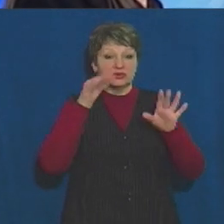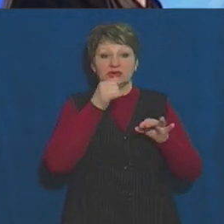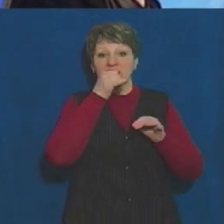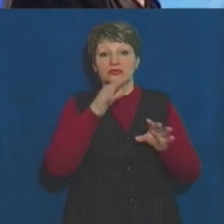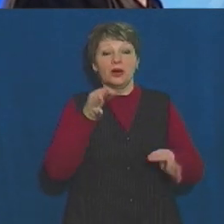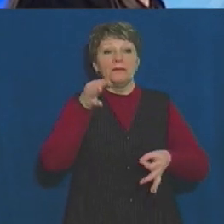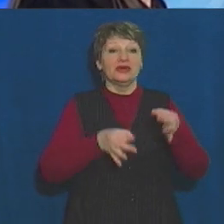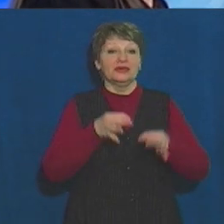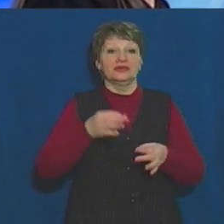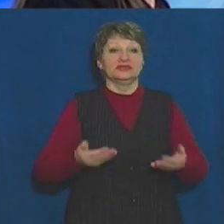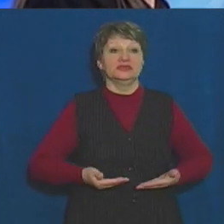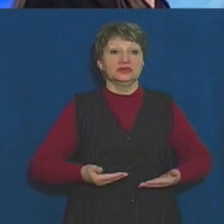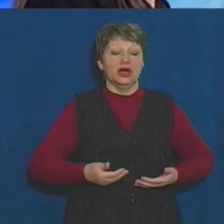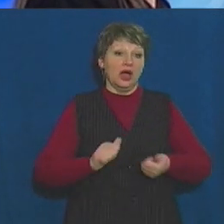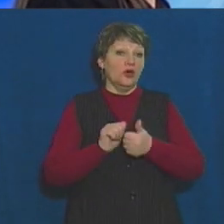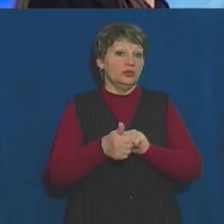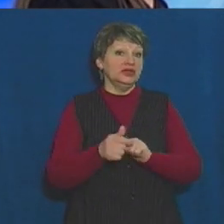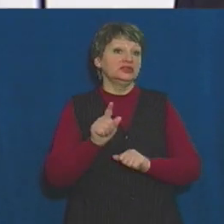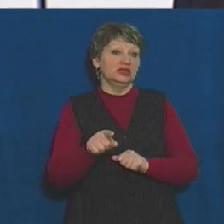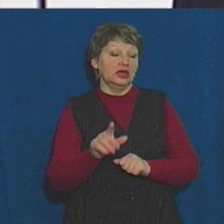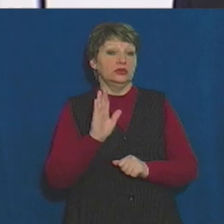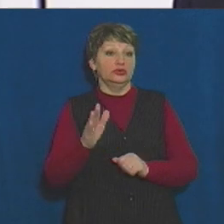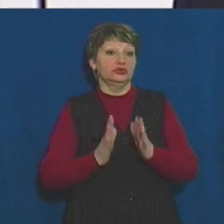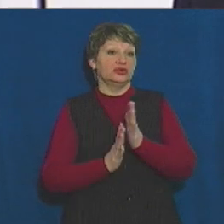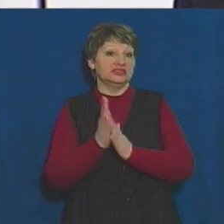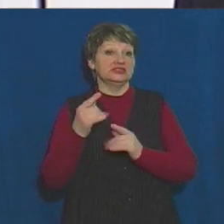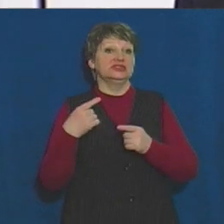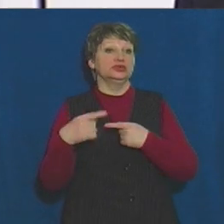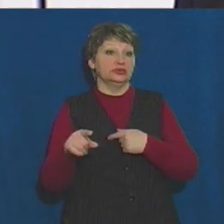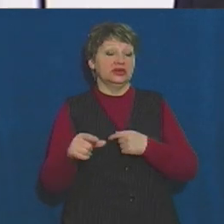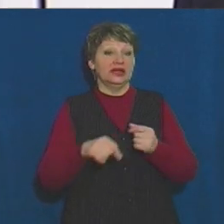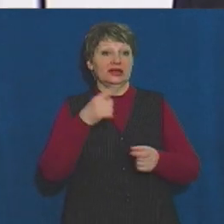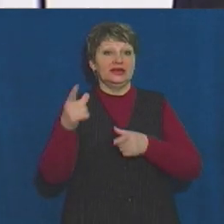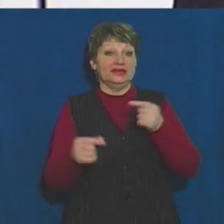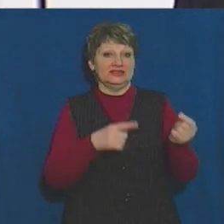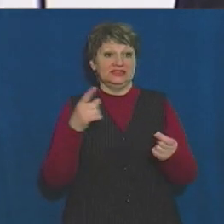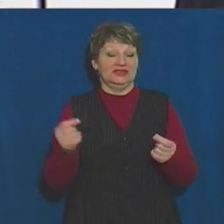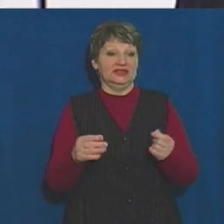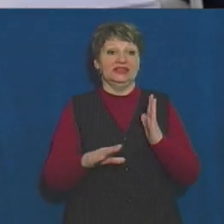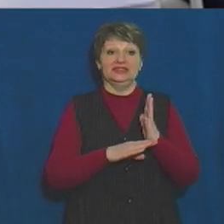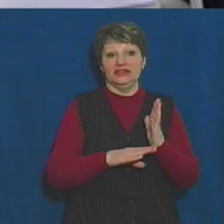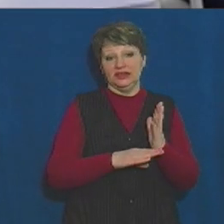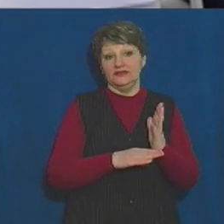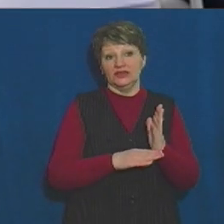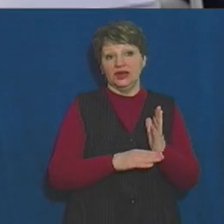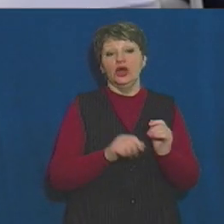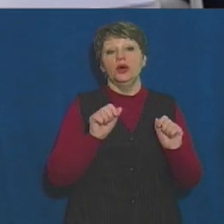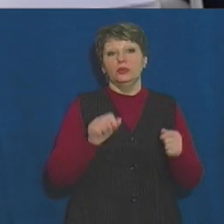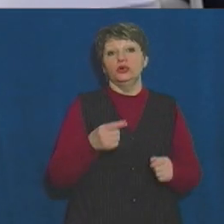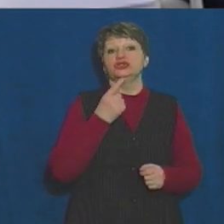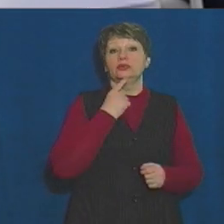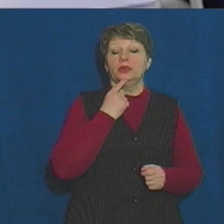що замість неї будуть рости інші дерева, там ті самі листяні, чи якщо це сосна звичайна, можна спробувати сосну